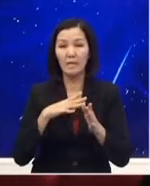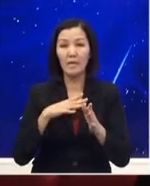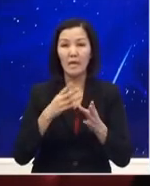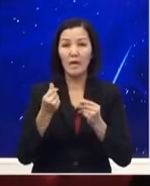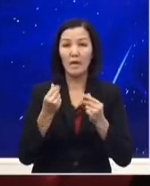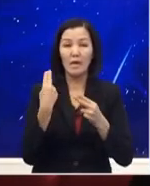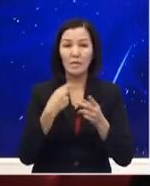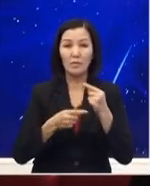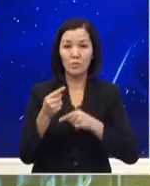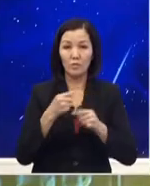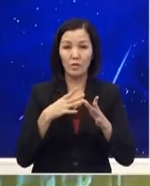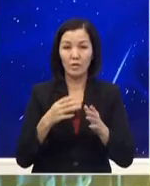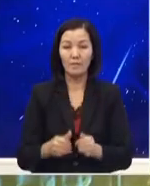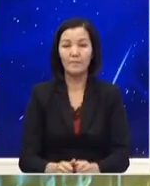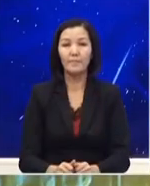өндірілді.